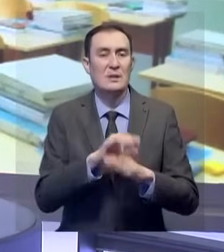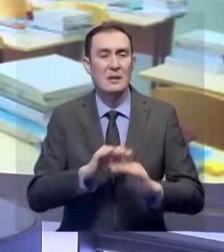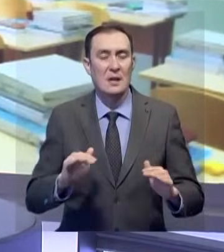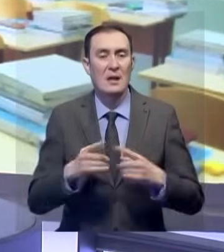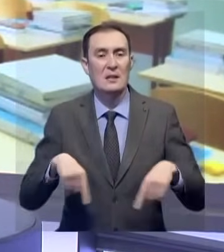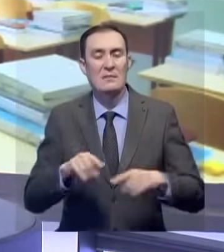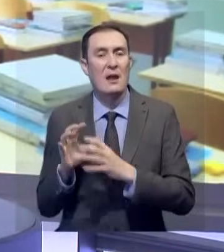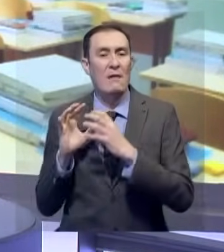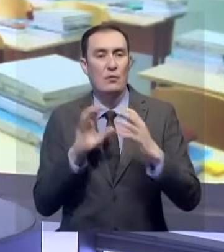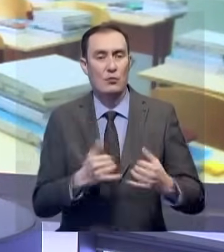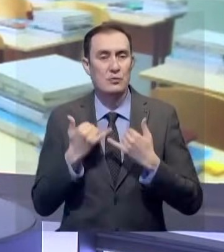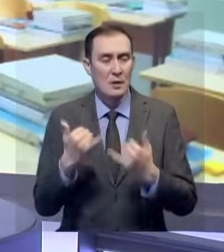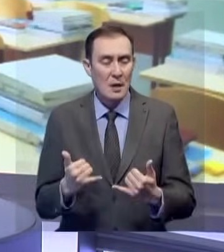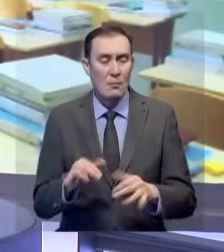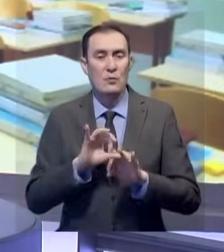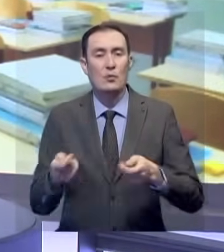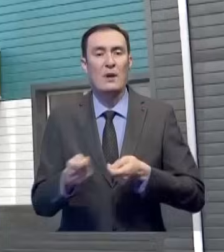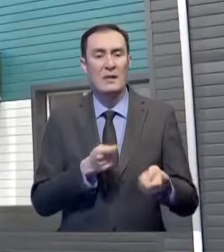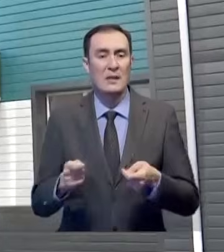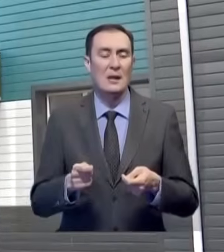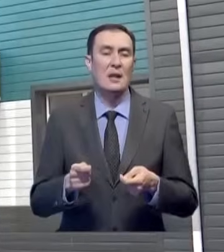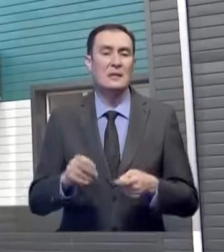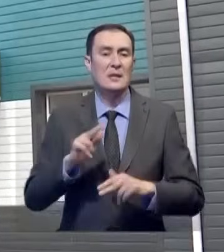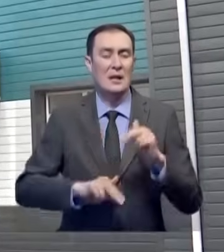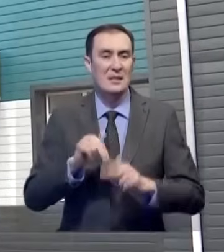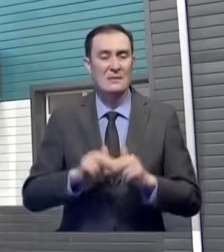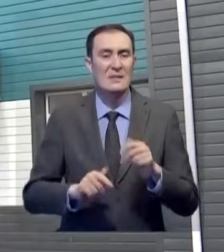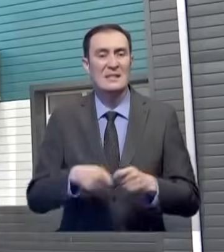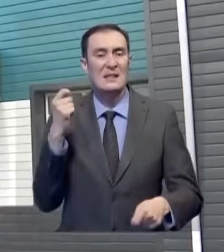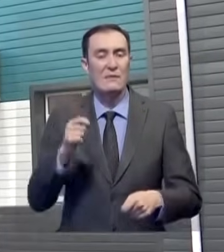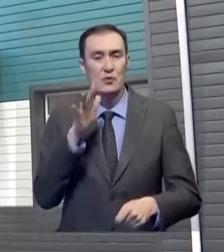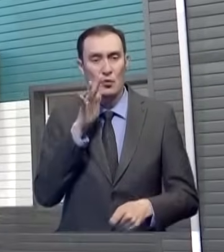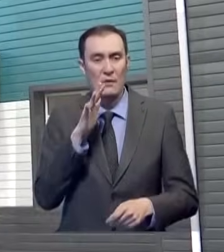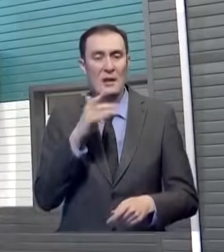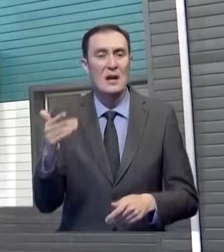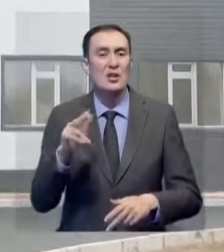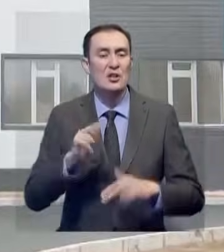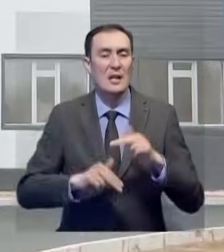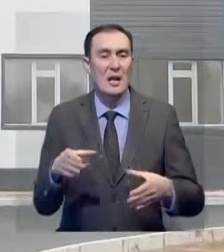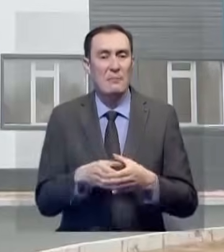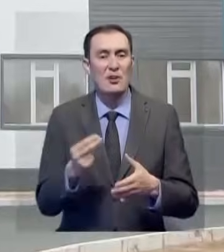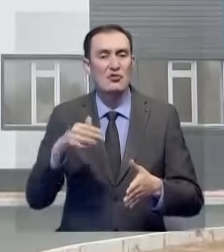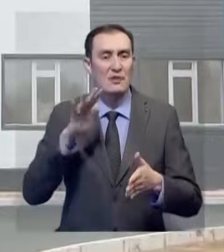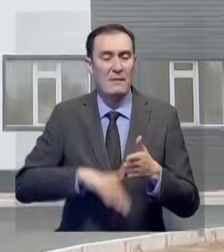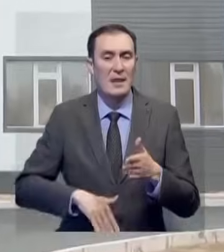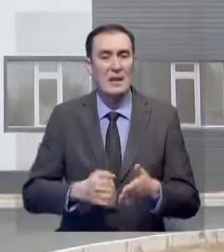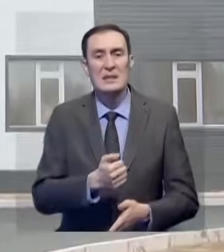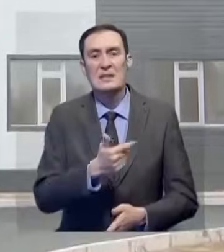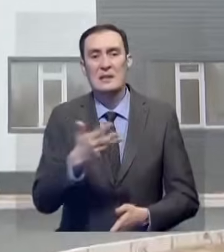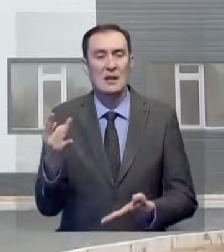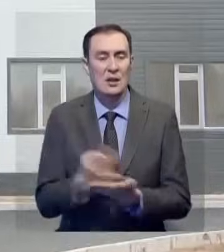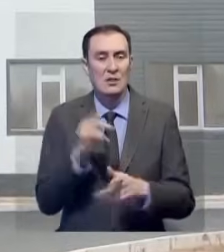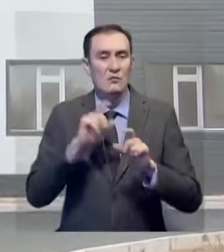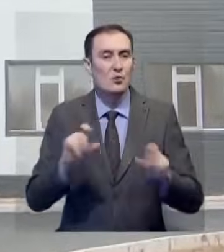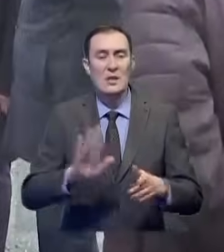учащихся организовали автобус. По словам руководителя управления строительства, за срыв сроков подрядчика оштрафовали несколько раз. В